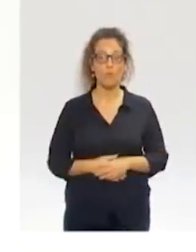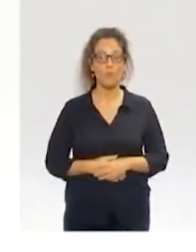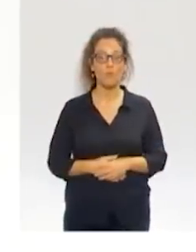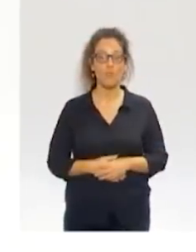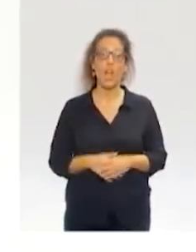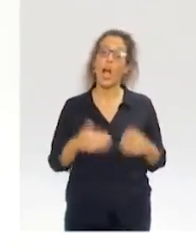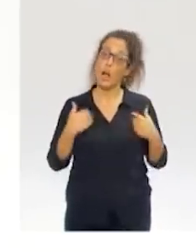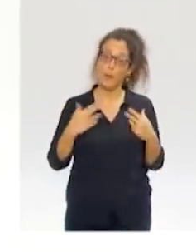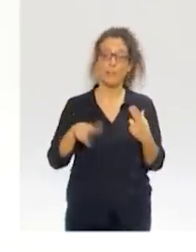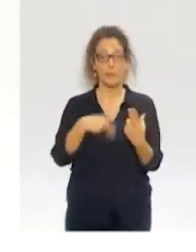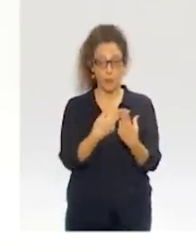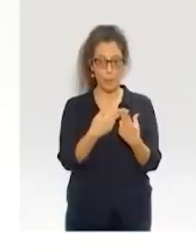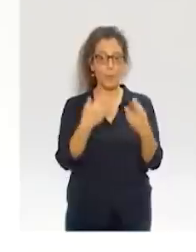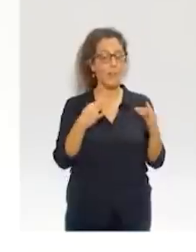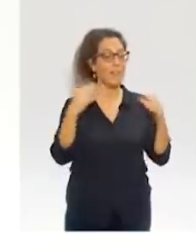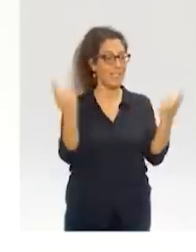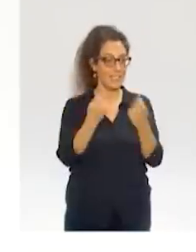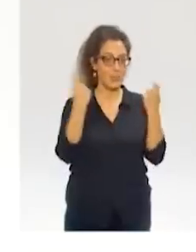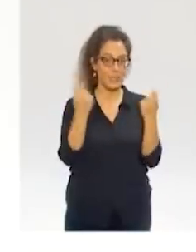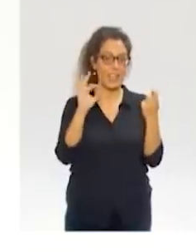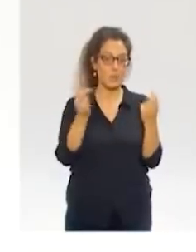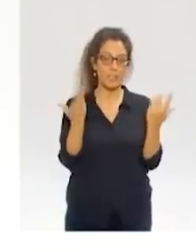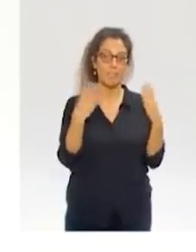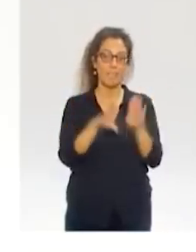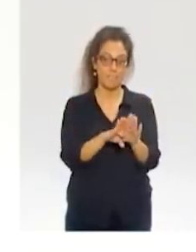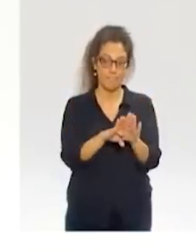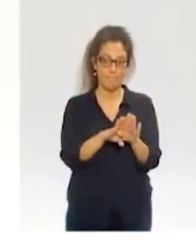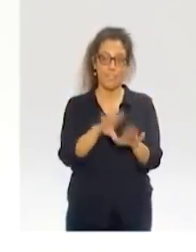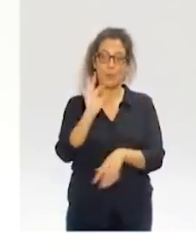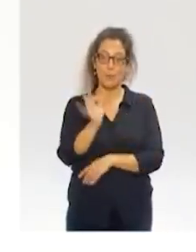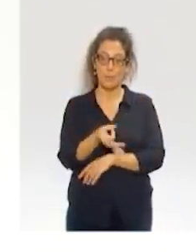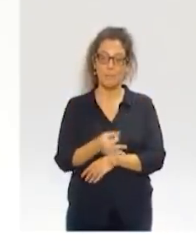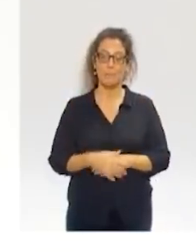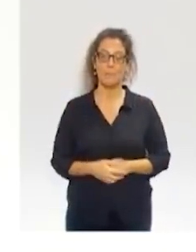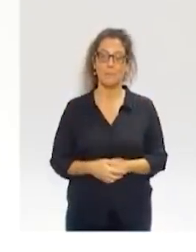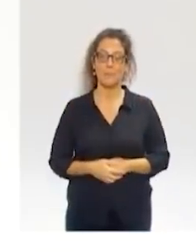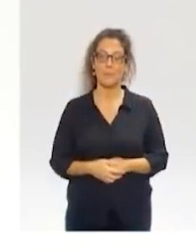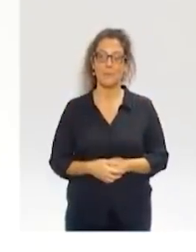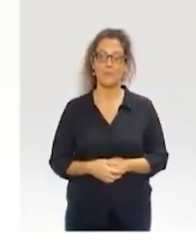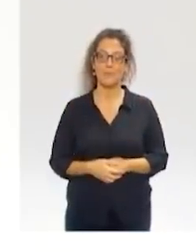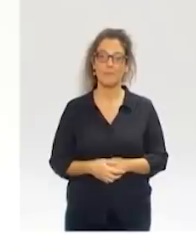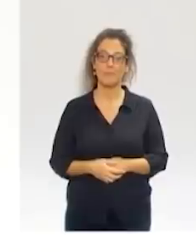je réponds, effectivement, les discothèques demeurent fermées depuis effectivement un temps